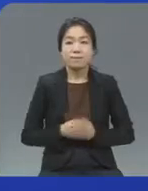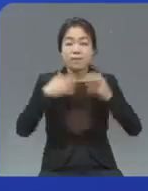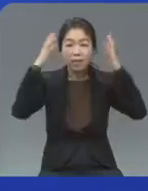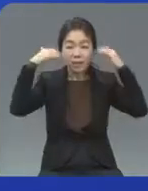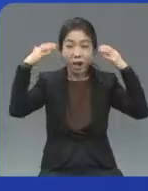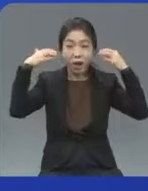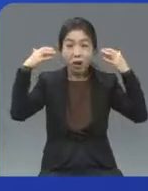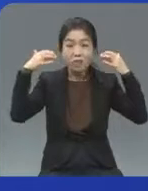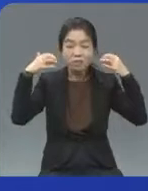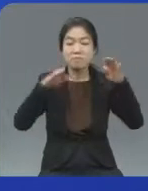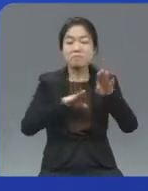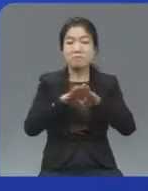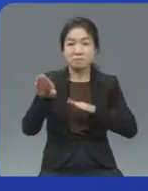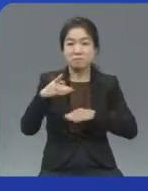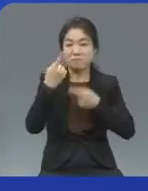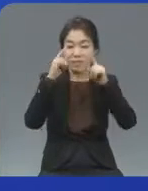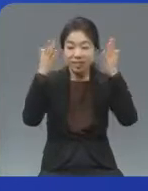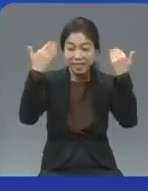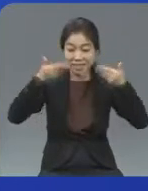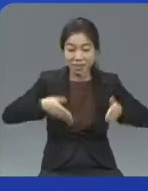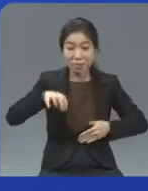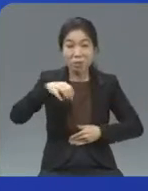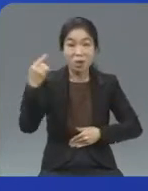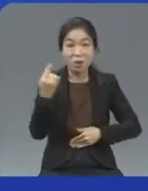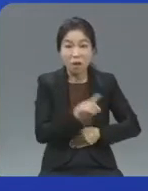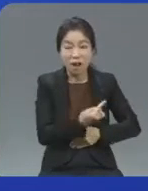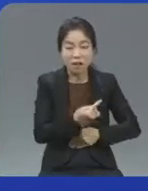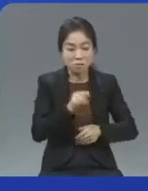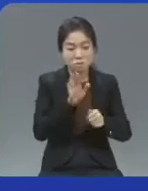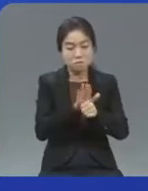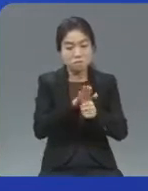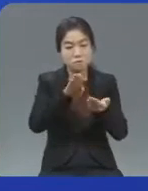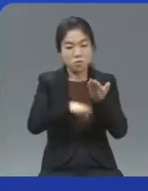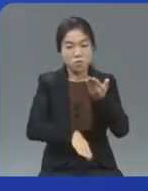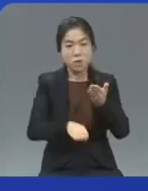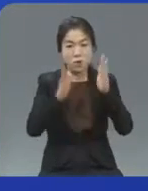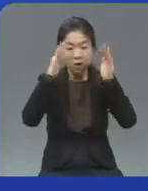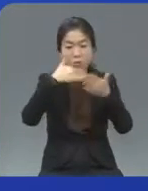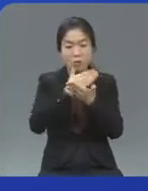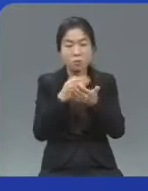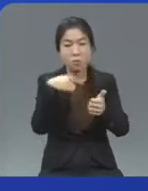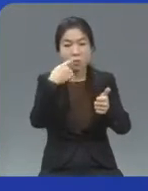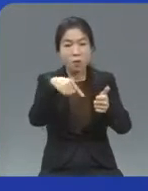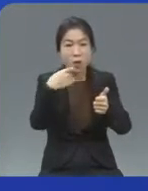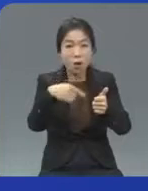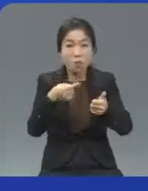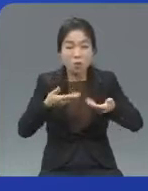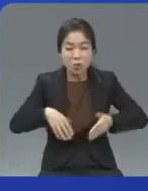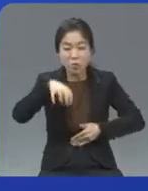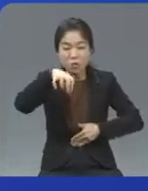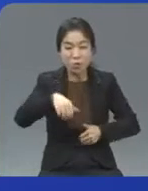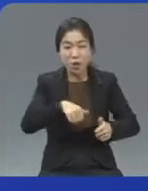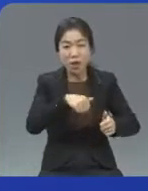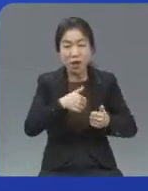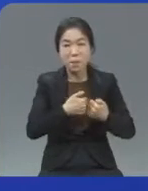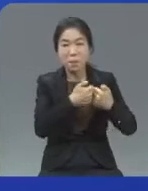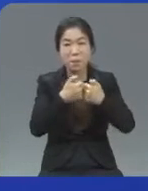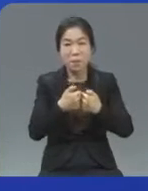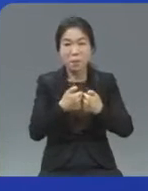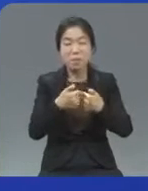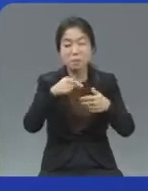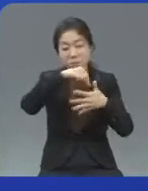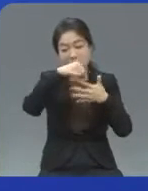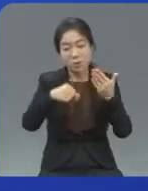여름방학을 맞아 고향을 찾은 대학생들이 멘토가 돼 지역 후배들에게 교과 수업을 하는 이른바 귀향 멘토링이 화제를 모으고